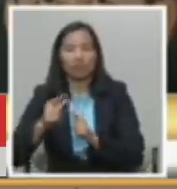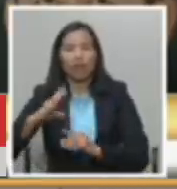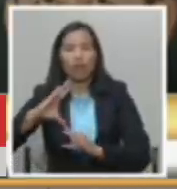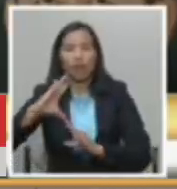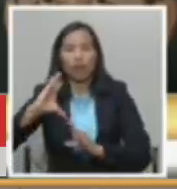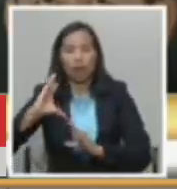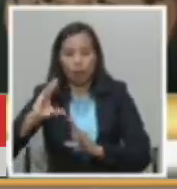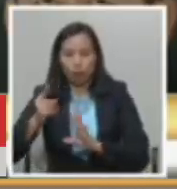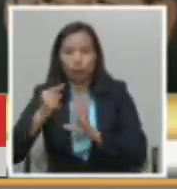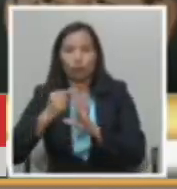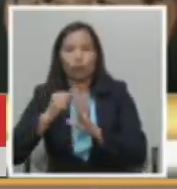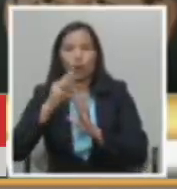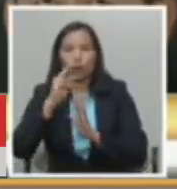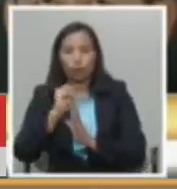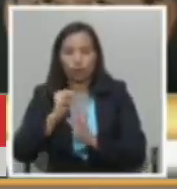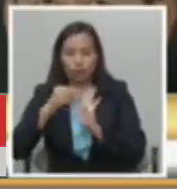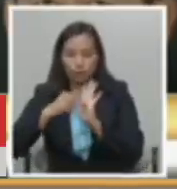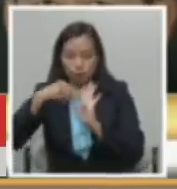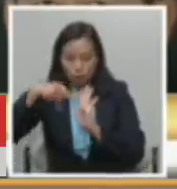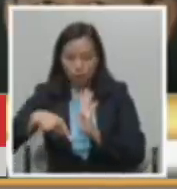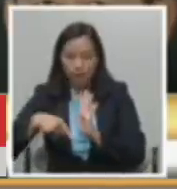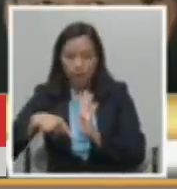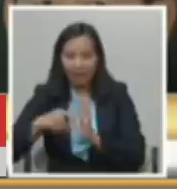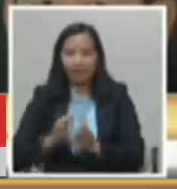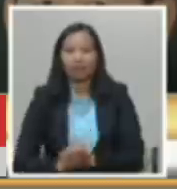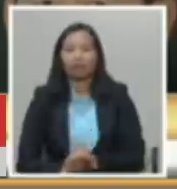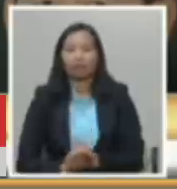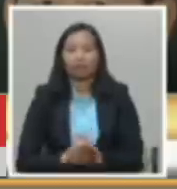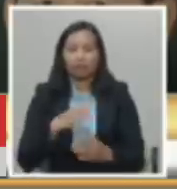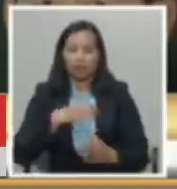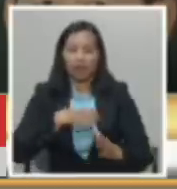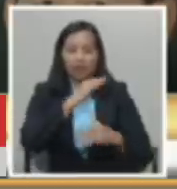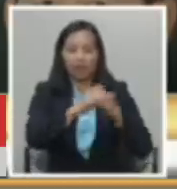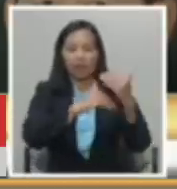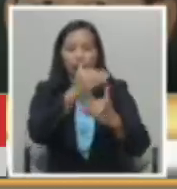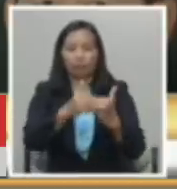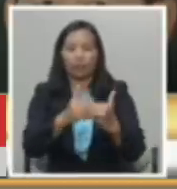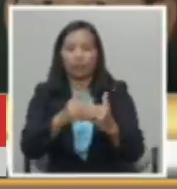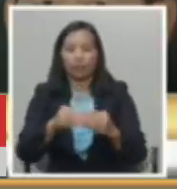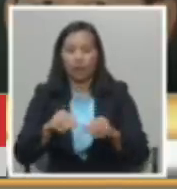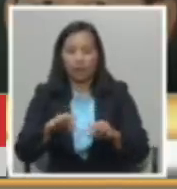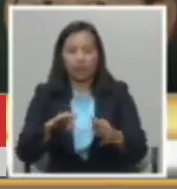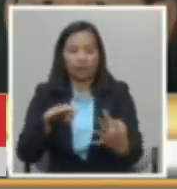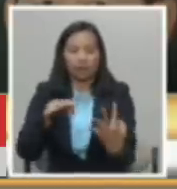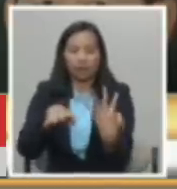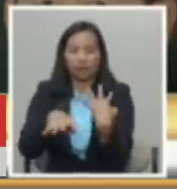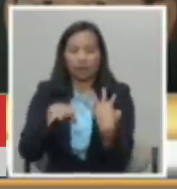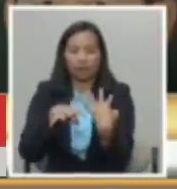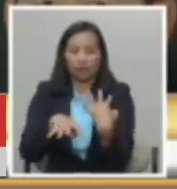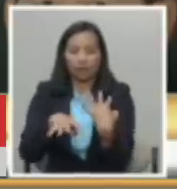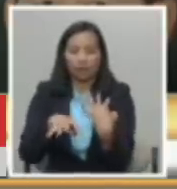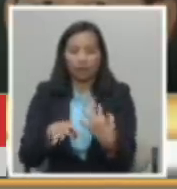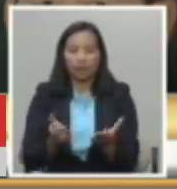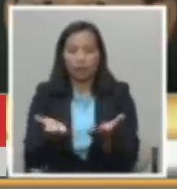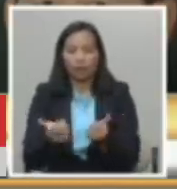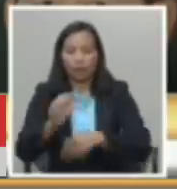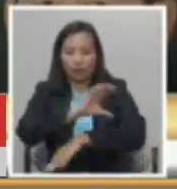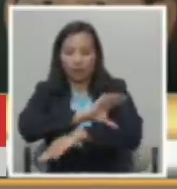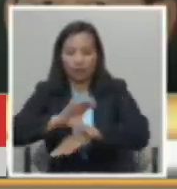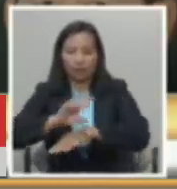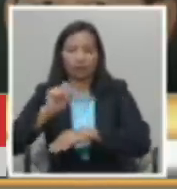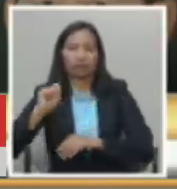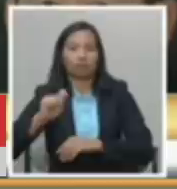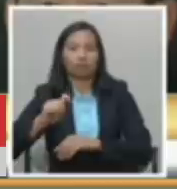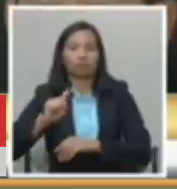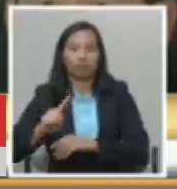ซึ่งปัจจุบันยังเป็น2เลนสวนกันอยู่อย่างเงี้ยก็ควรจะพัฒนาให้เป็น4เลนเพื่อรองรับรถไฟความเร็วสูงที่จะเกิดขึ้นในอนาค